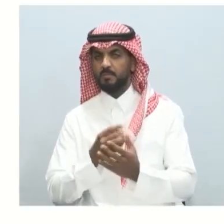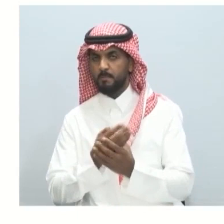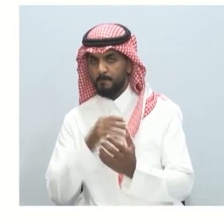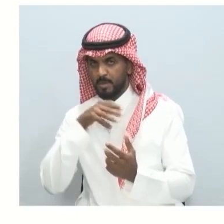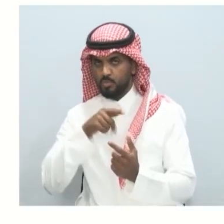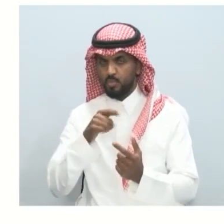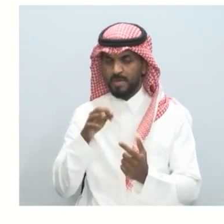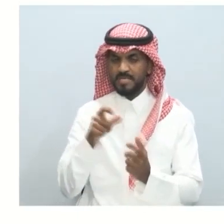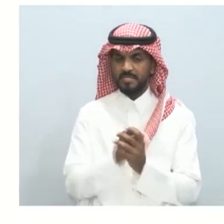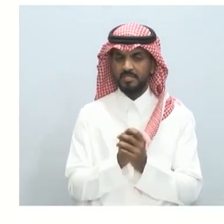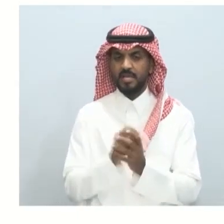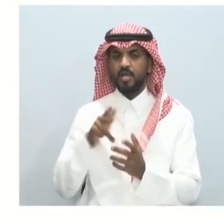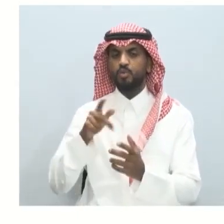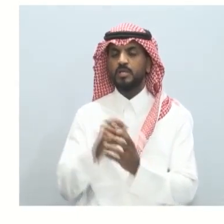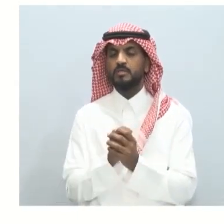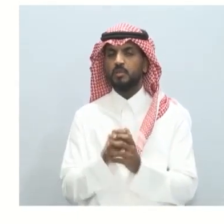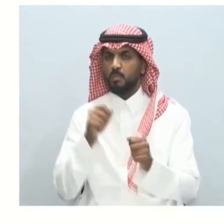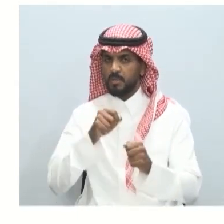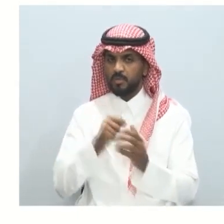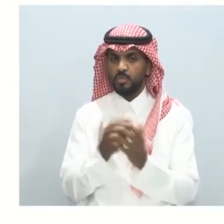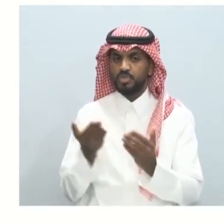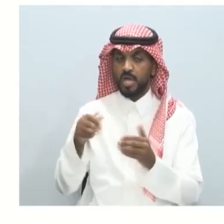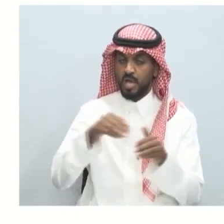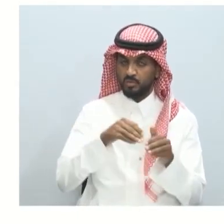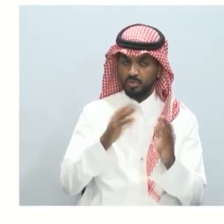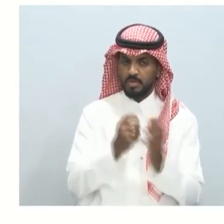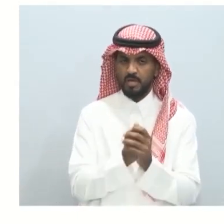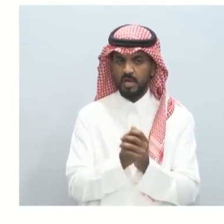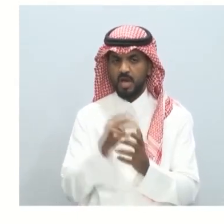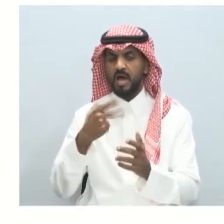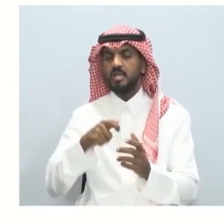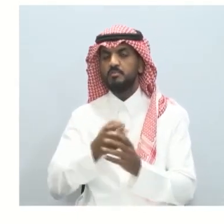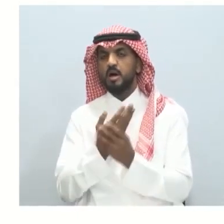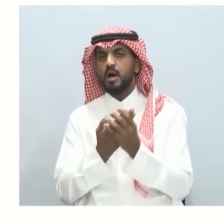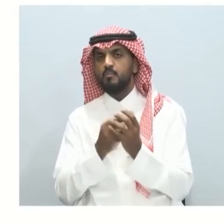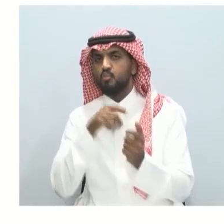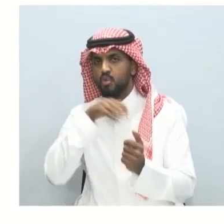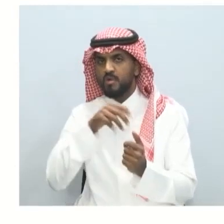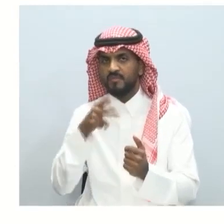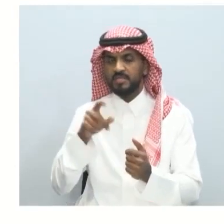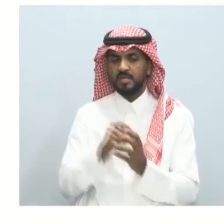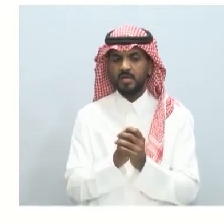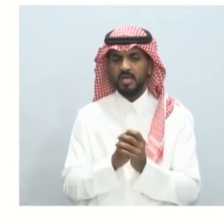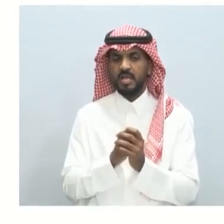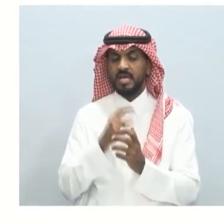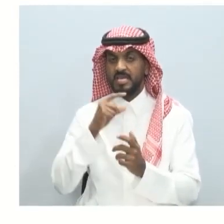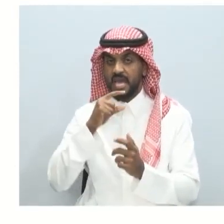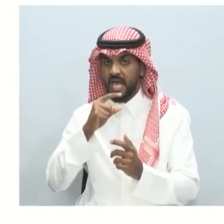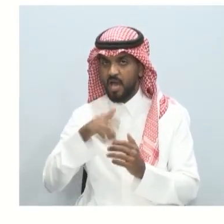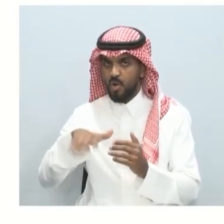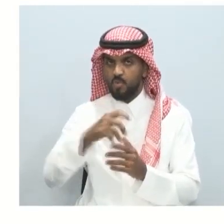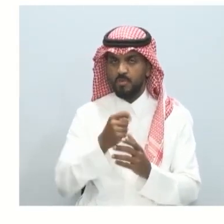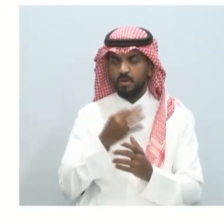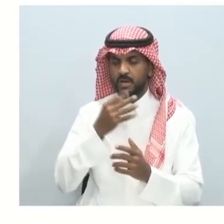حتات ابن يزيد المجاشعي فجاءت جماعه منهم فيهم غالب ابو الفرزدق فقال يا قوم كونوا كما قال